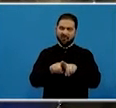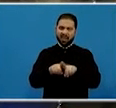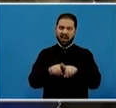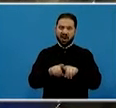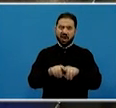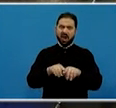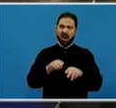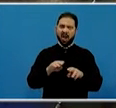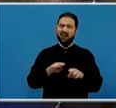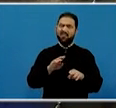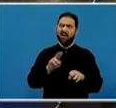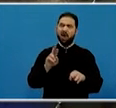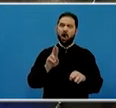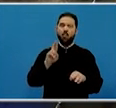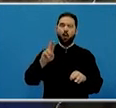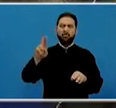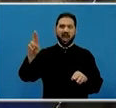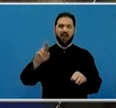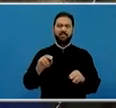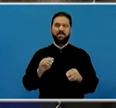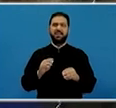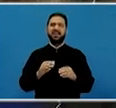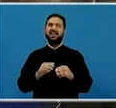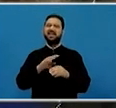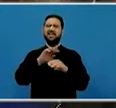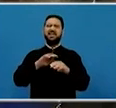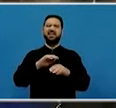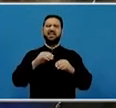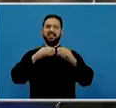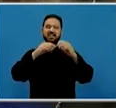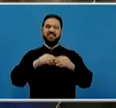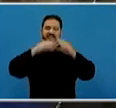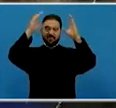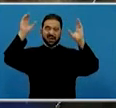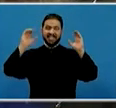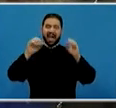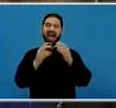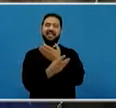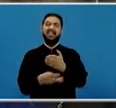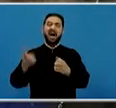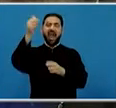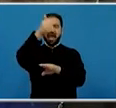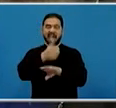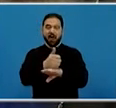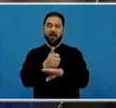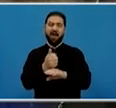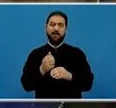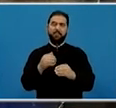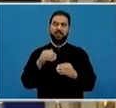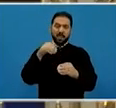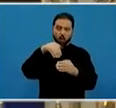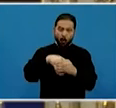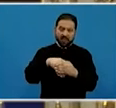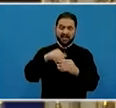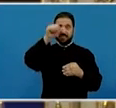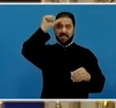Sfânta Treime. Avem un singur Dumnezeu, dar acest Dumnezeu are întreaga sa ființă, cuprinsă deodată în